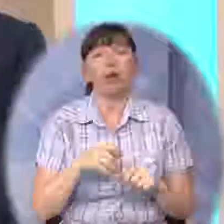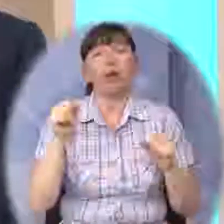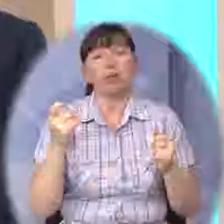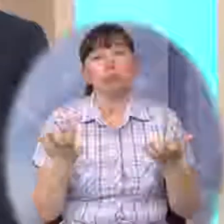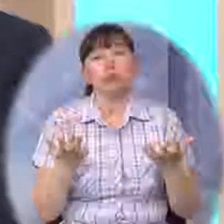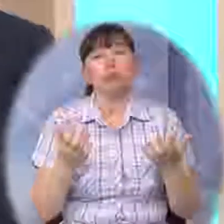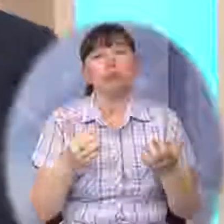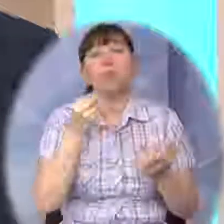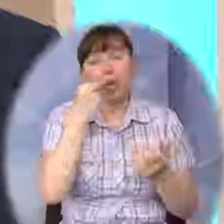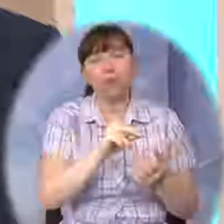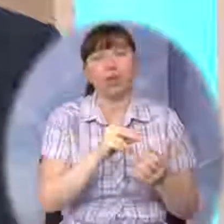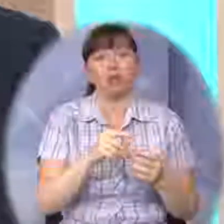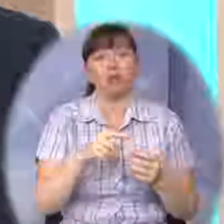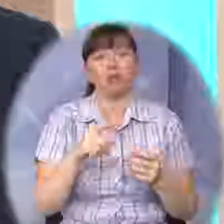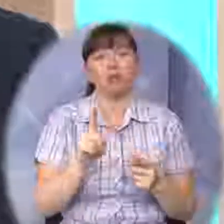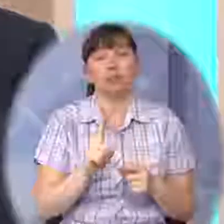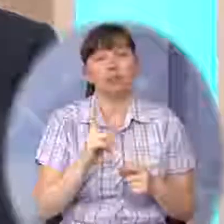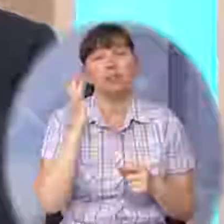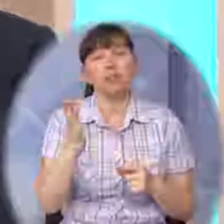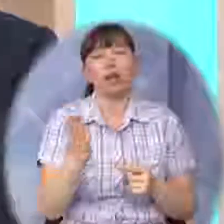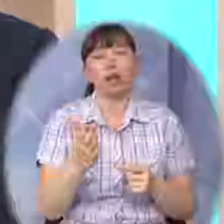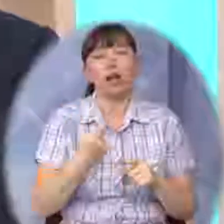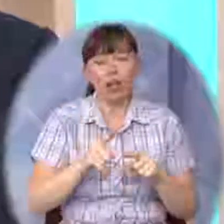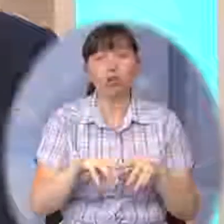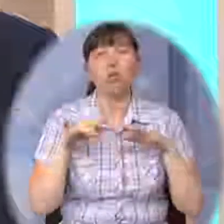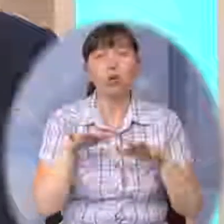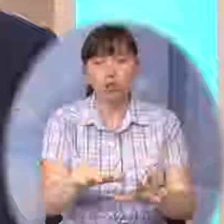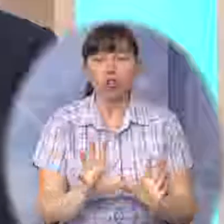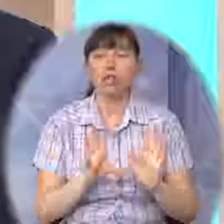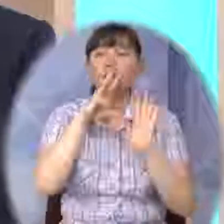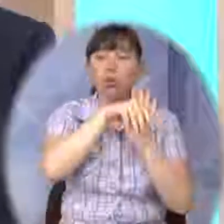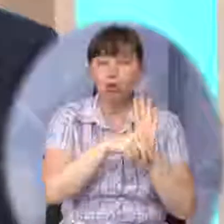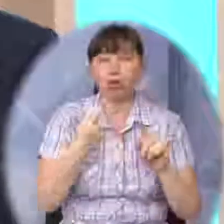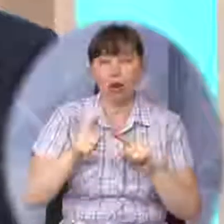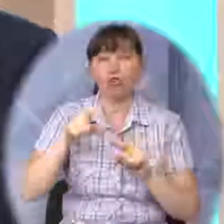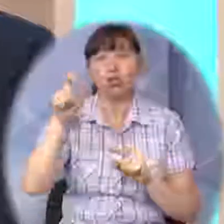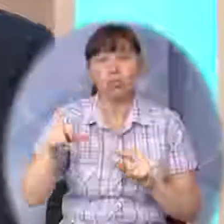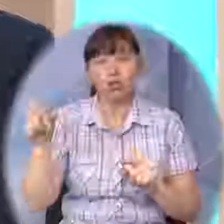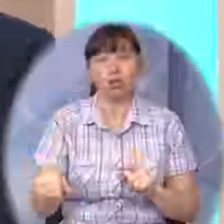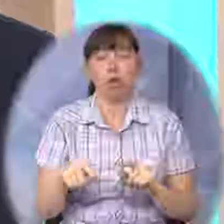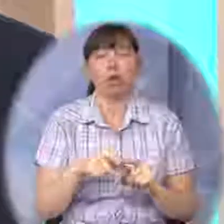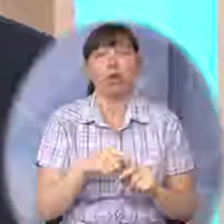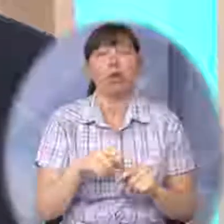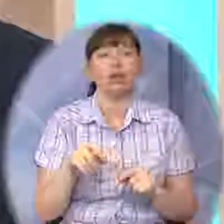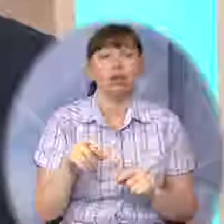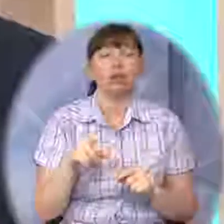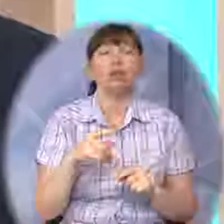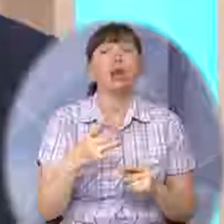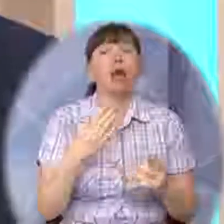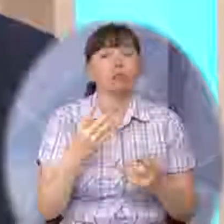mai vine să fie influențată acest proces de includere a persoanelor în lista de așteptare și